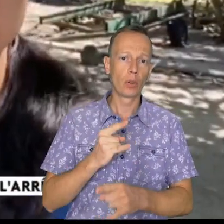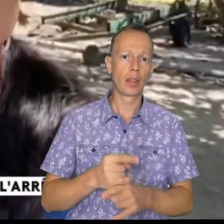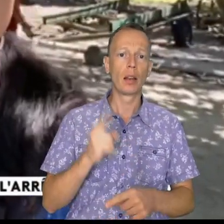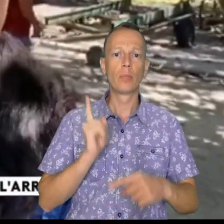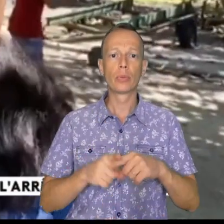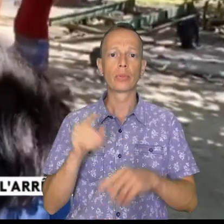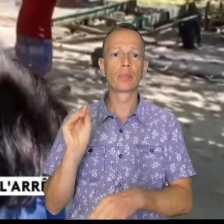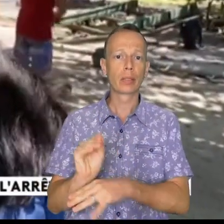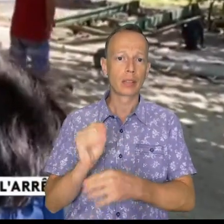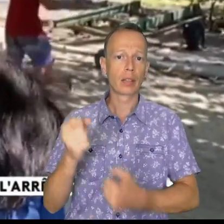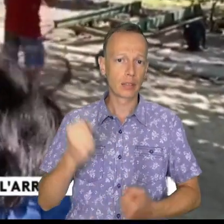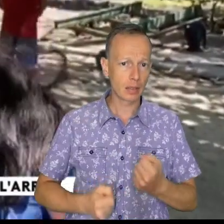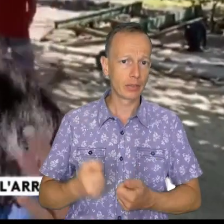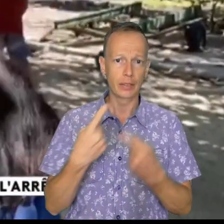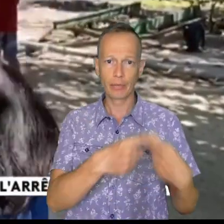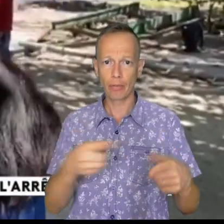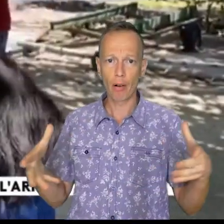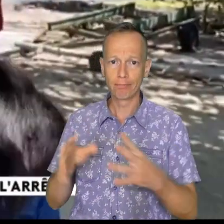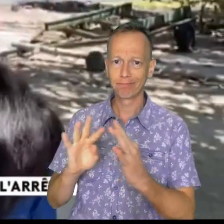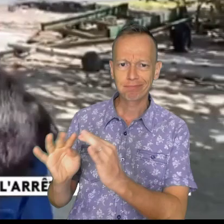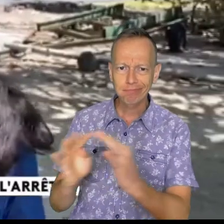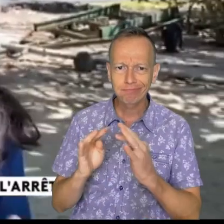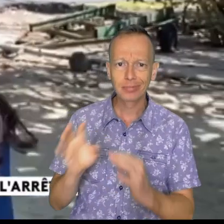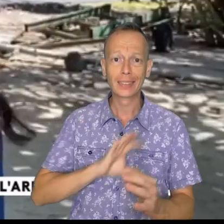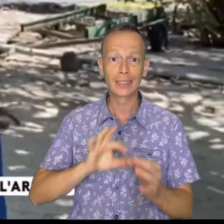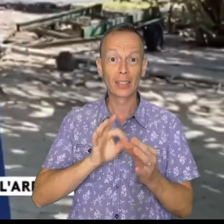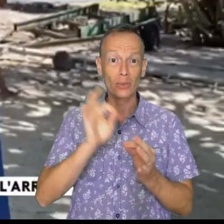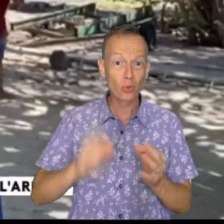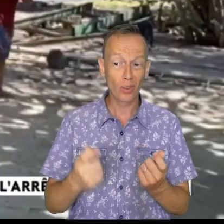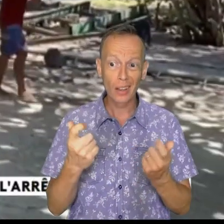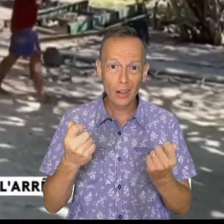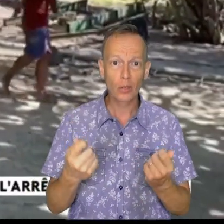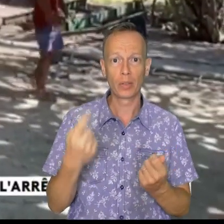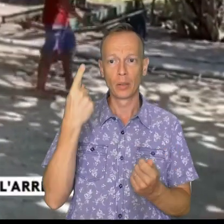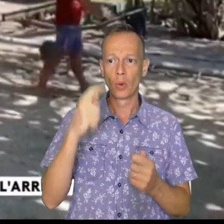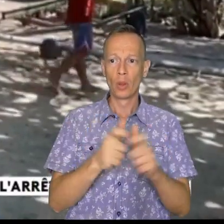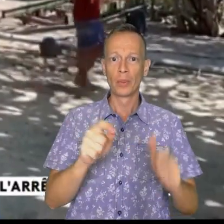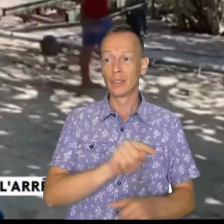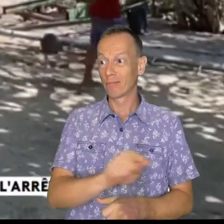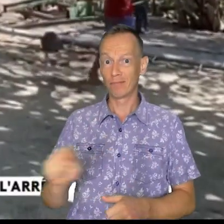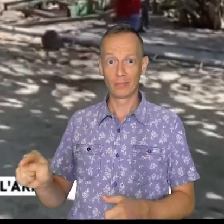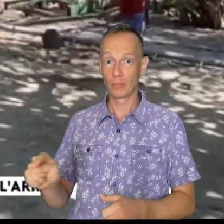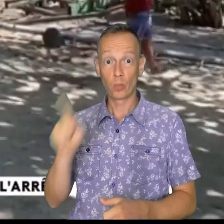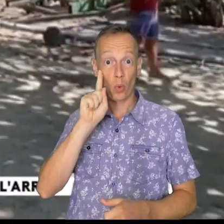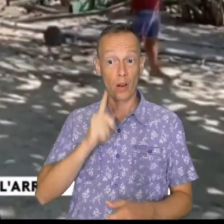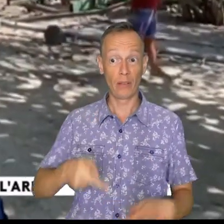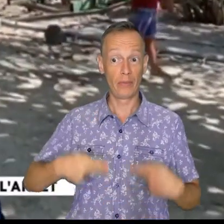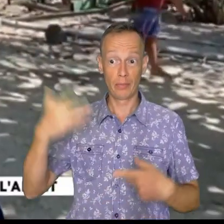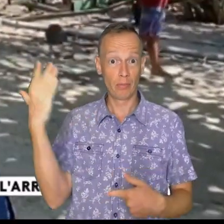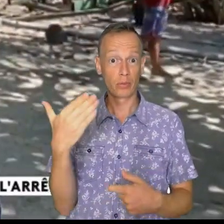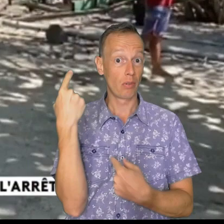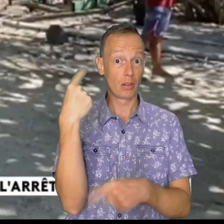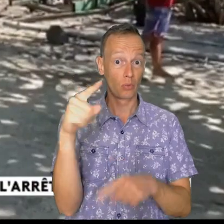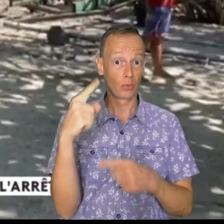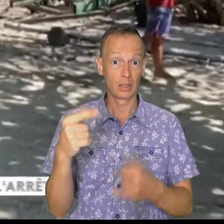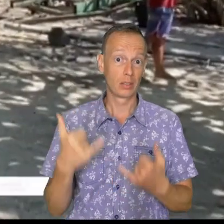les hôteliers et les prestataires de services pour trouver une solution, surtout économique, pour toutes ces entreprises qui vivent essentiellement du